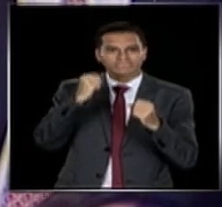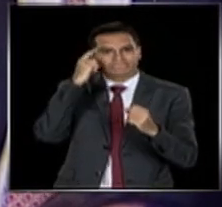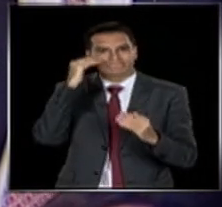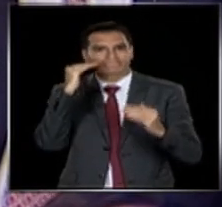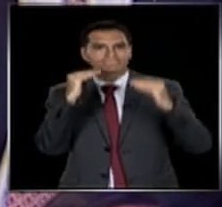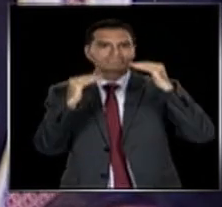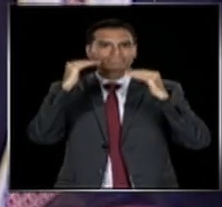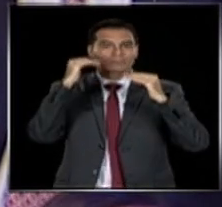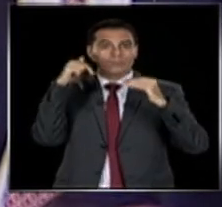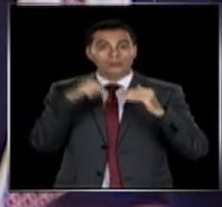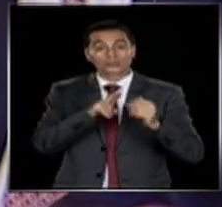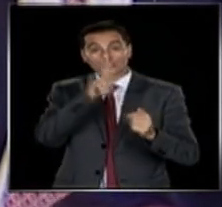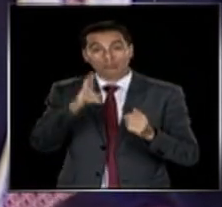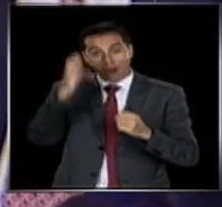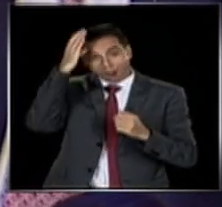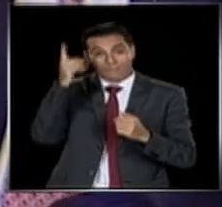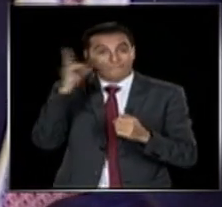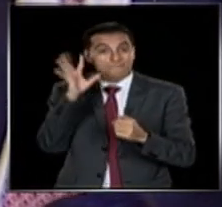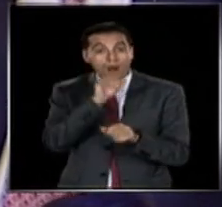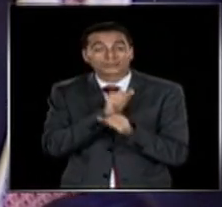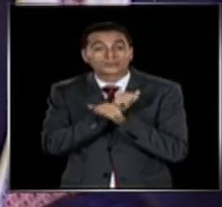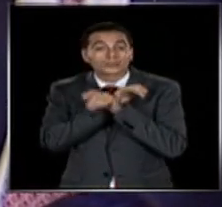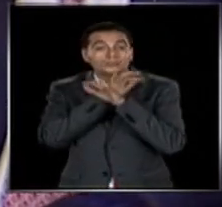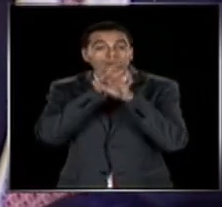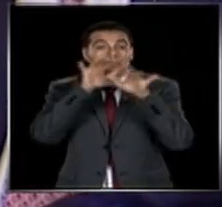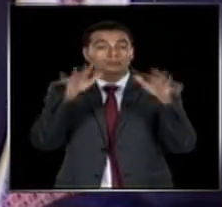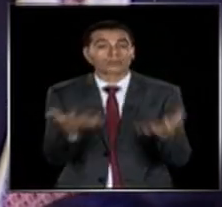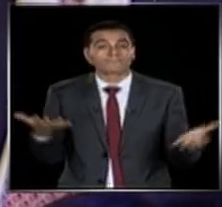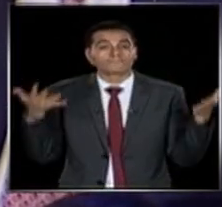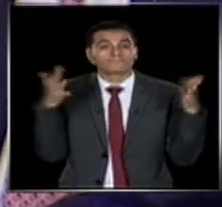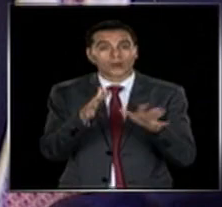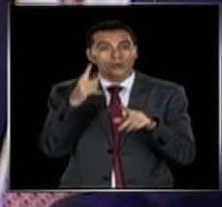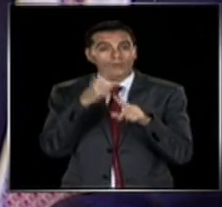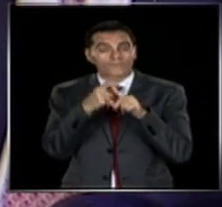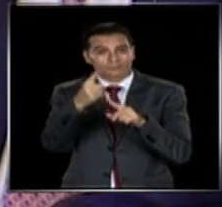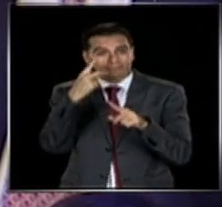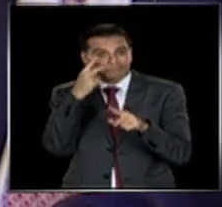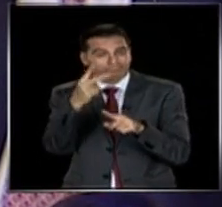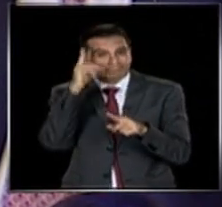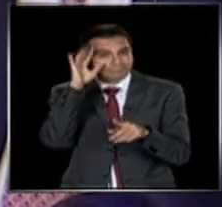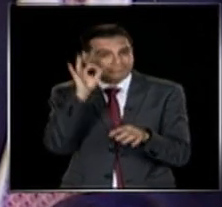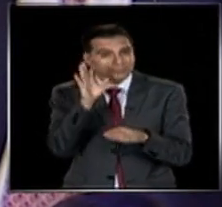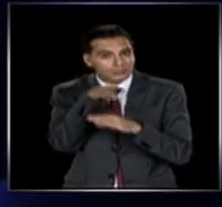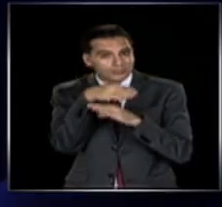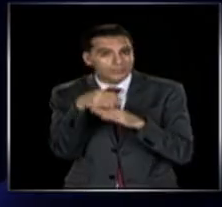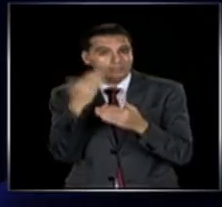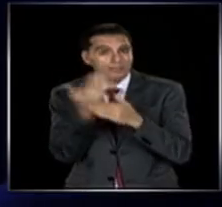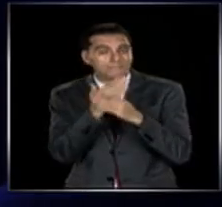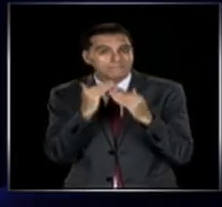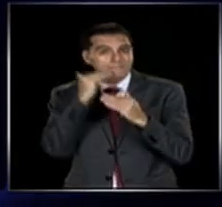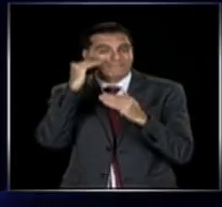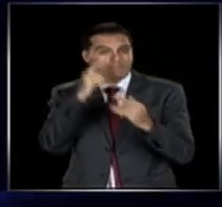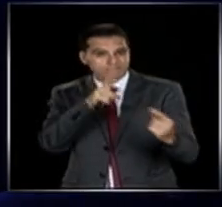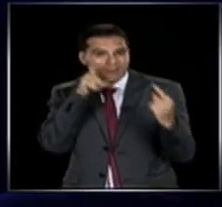العباقرة كيف أشاع نبوغك وجعلك تمضي للمعارف في